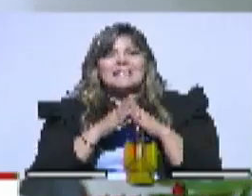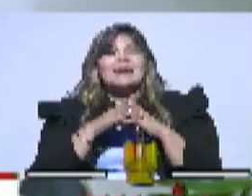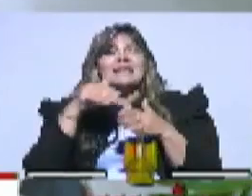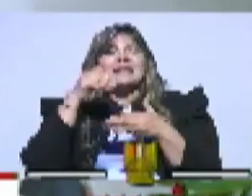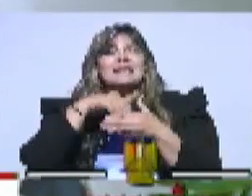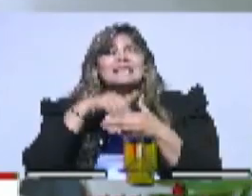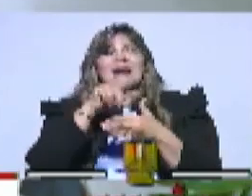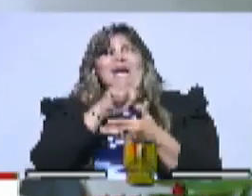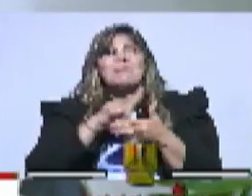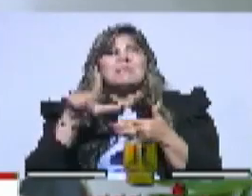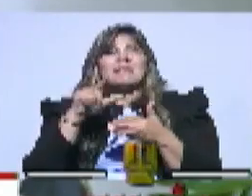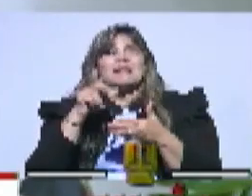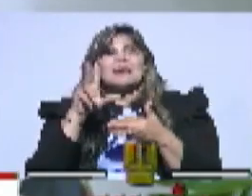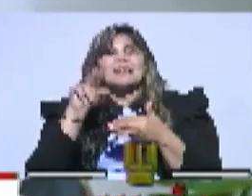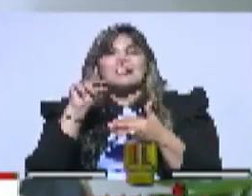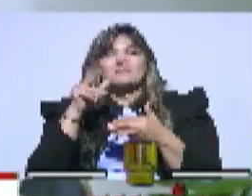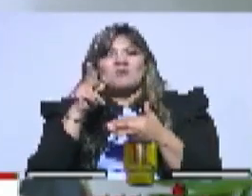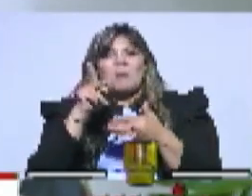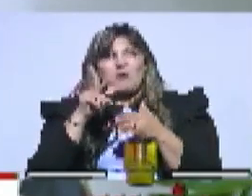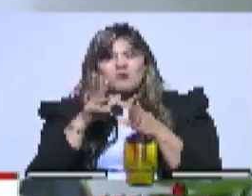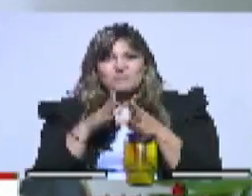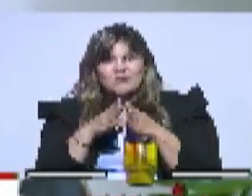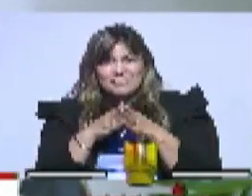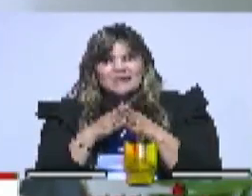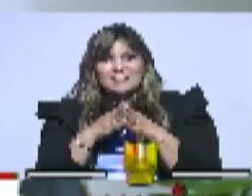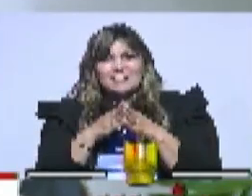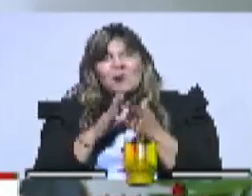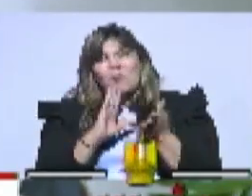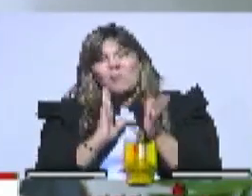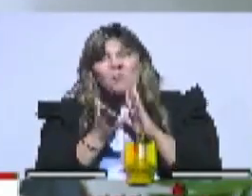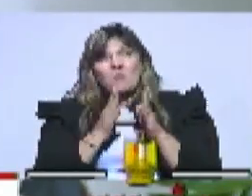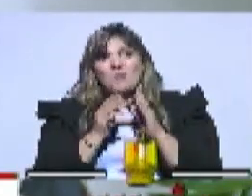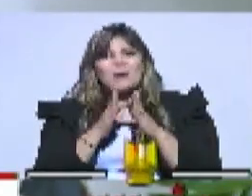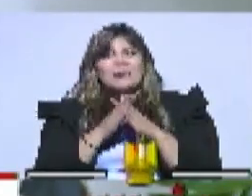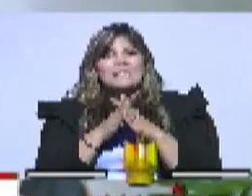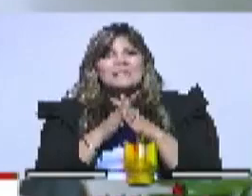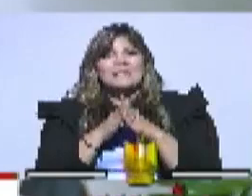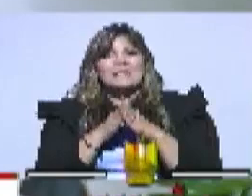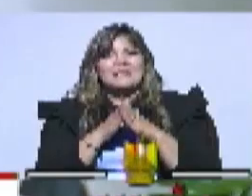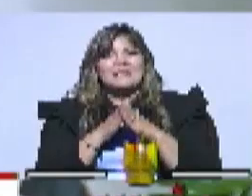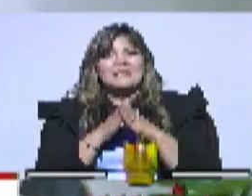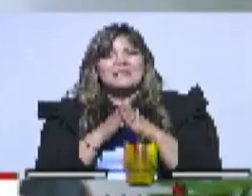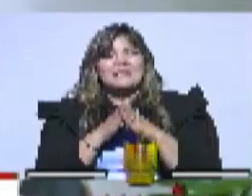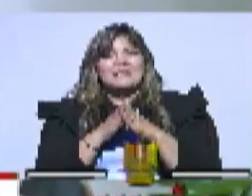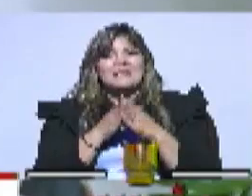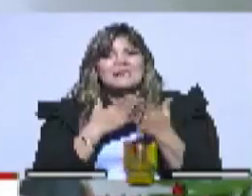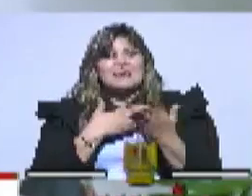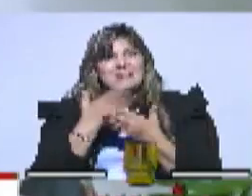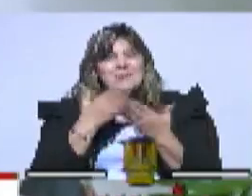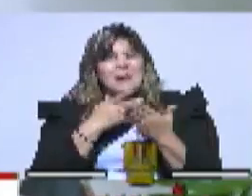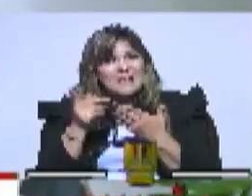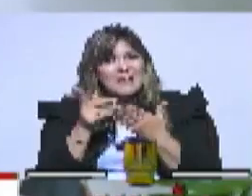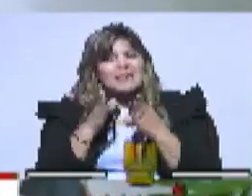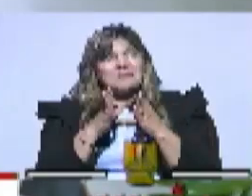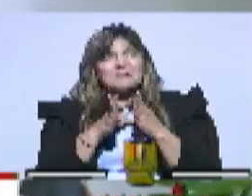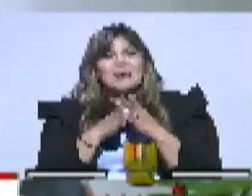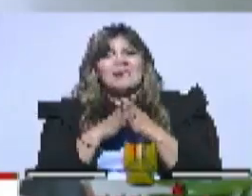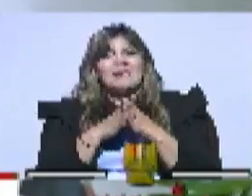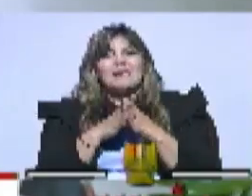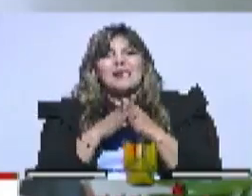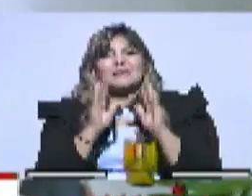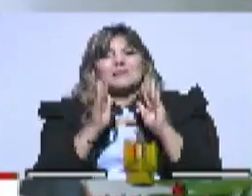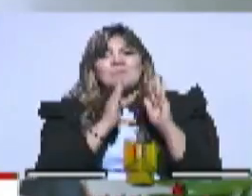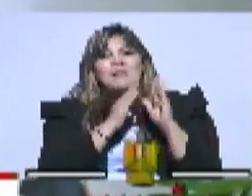لنتيجة الانتخابات الرئاسية 2024. ويمكن زي ما يعني استعرضنا مع أستاذ صبري